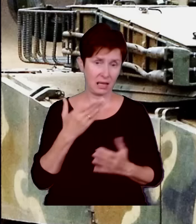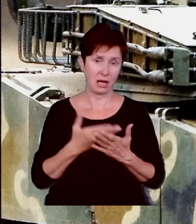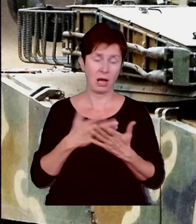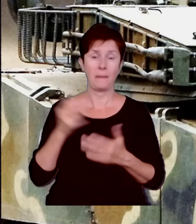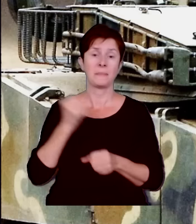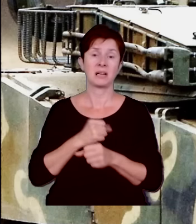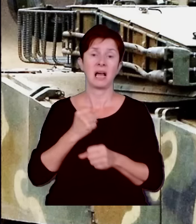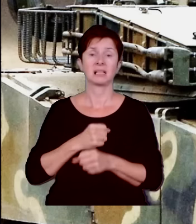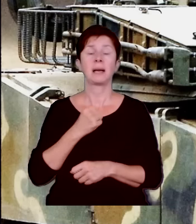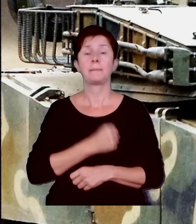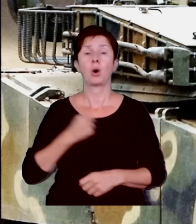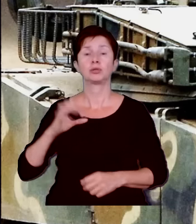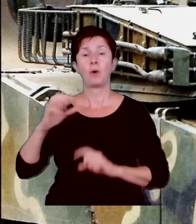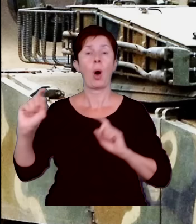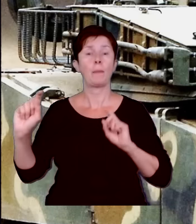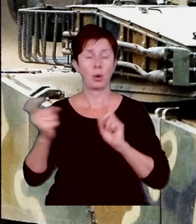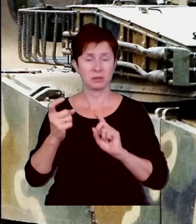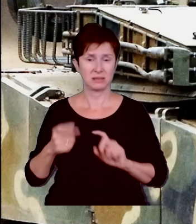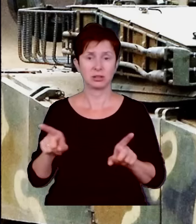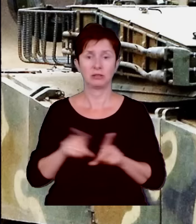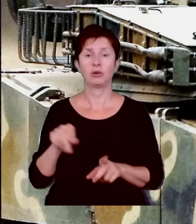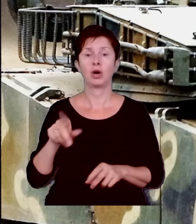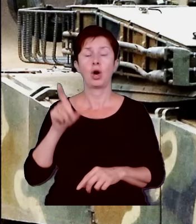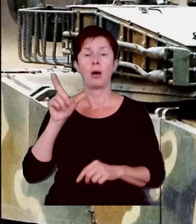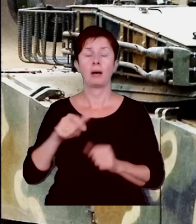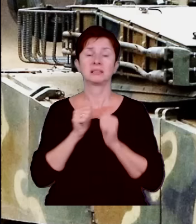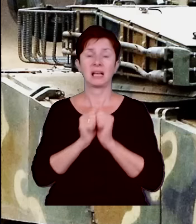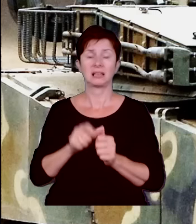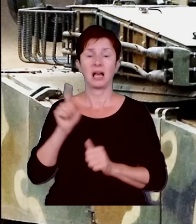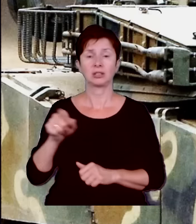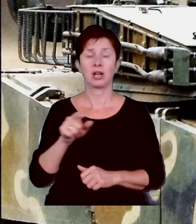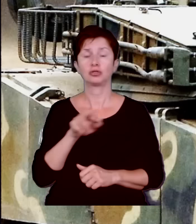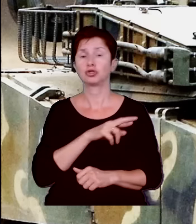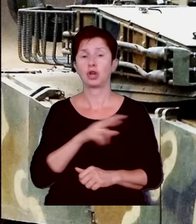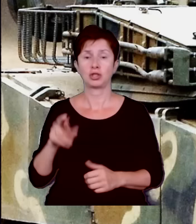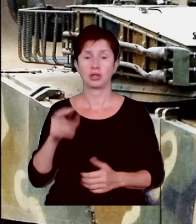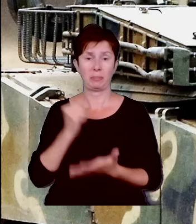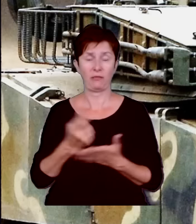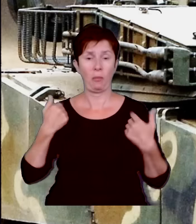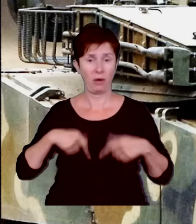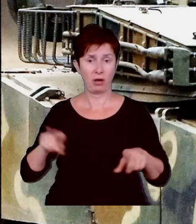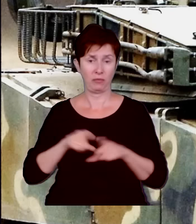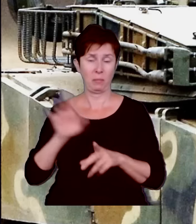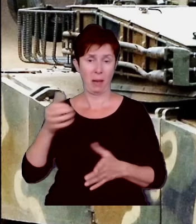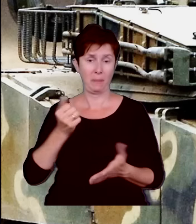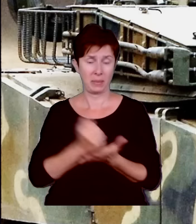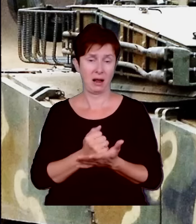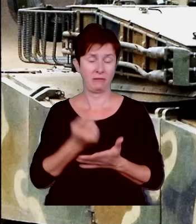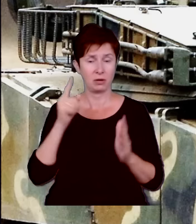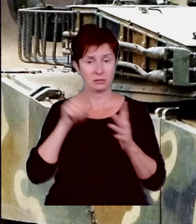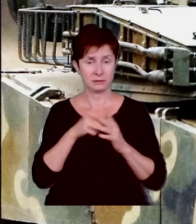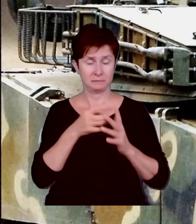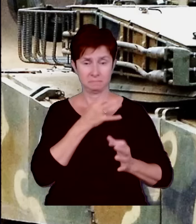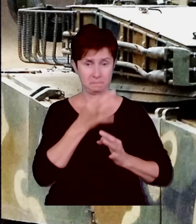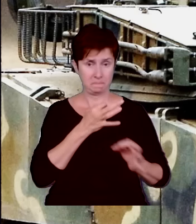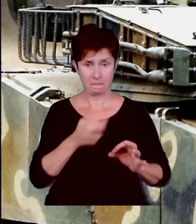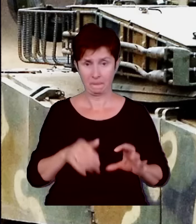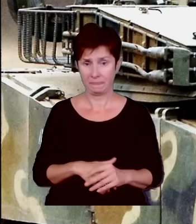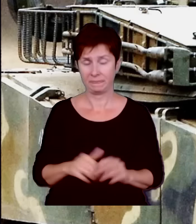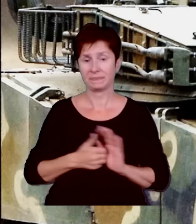weryfikować rolą Rzecznika Praw Obywatelskich jest także upominać się więźni ja przypominam wiele głośnych spraw jak się jeszcze Pan Adam